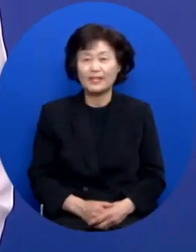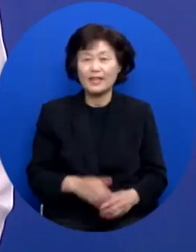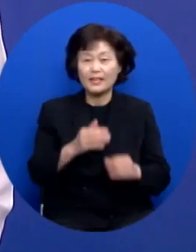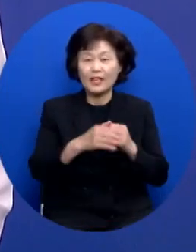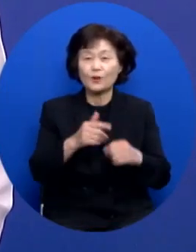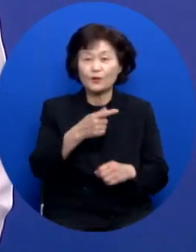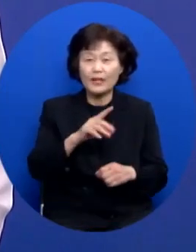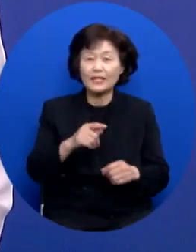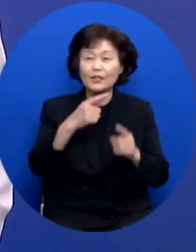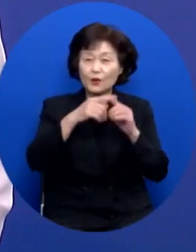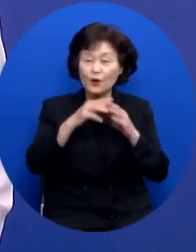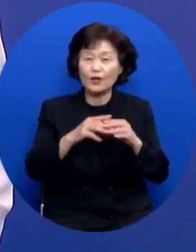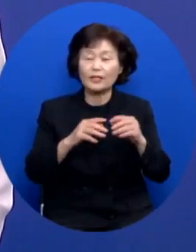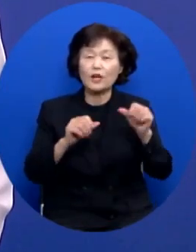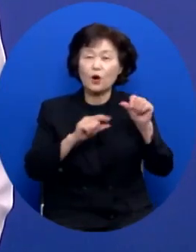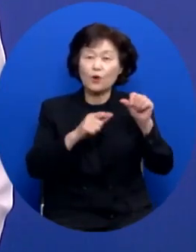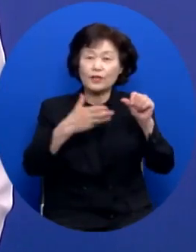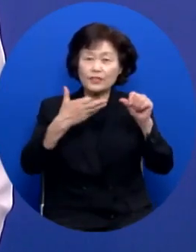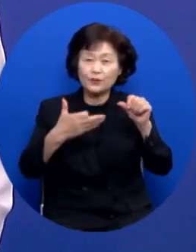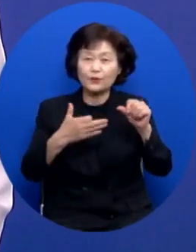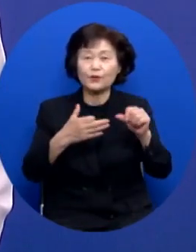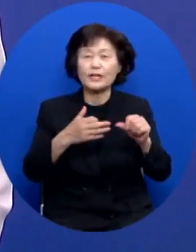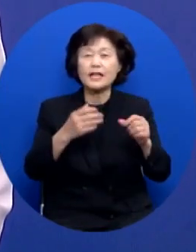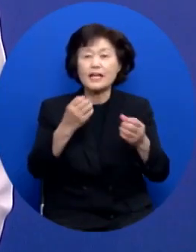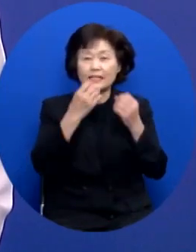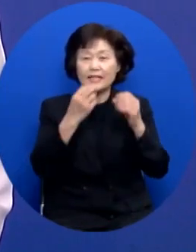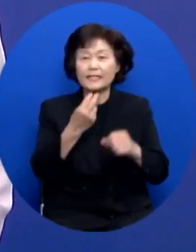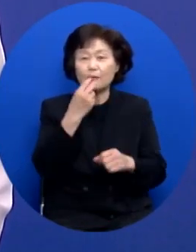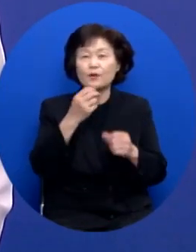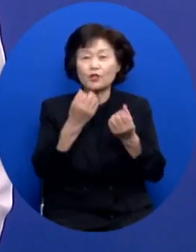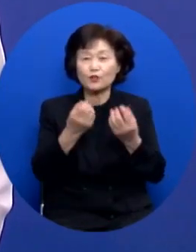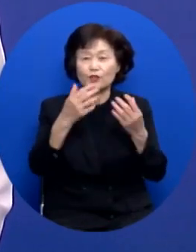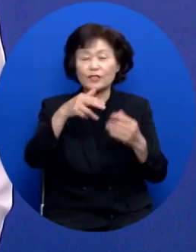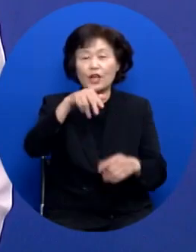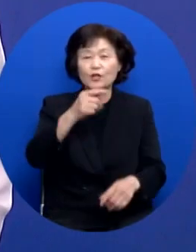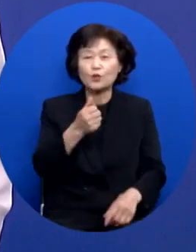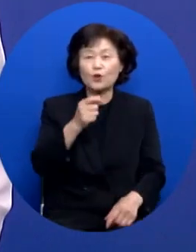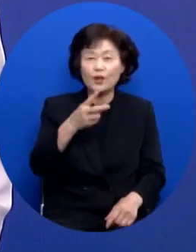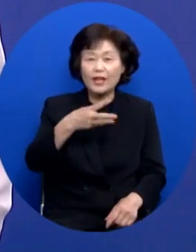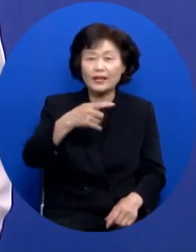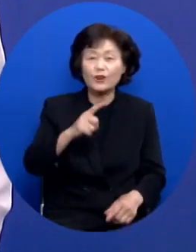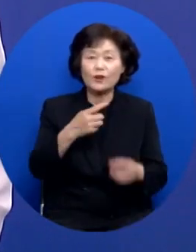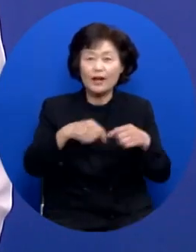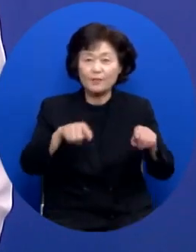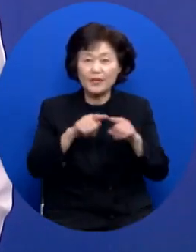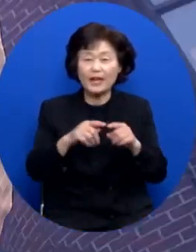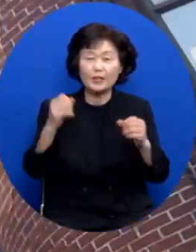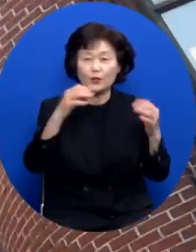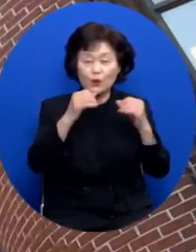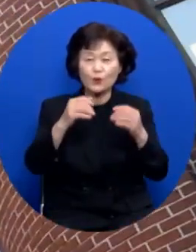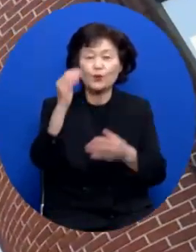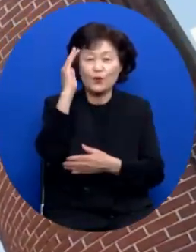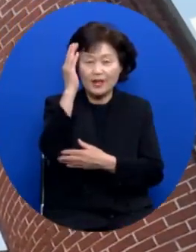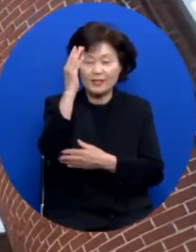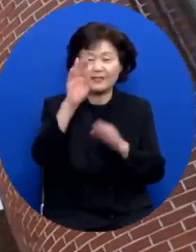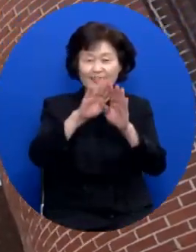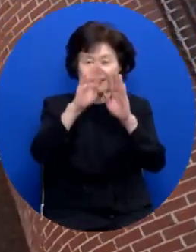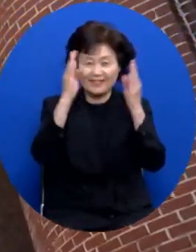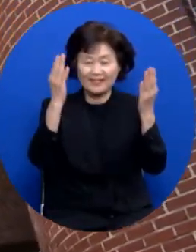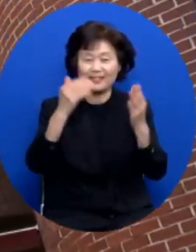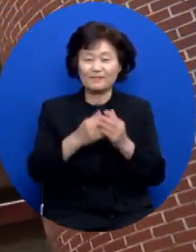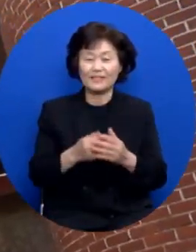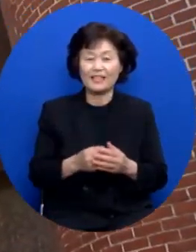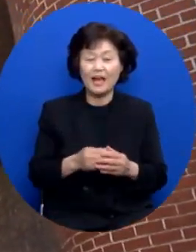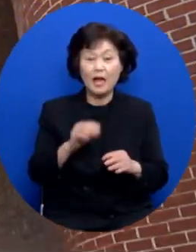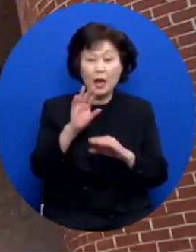대구 내당 교회는 19일 내당 새생명축제 조혜련과 함께하는 토크 콘서트를 열었습니다